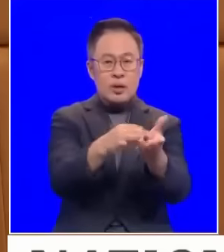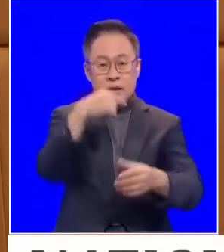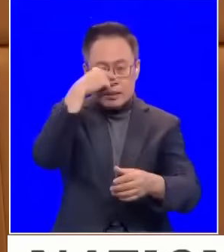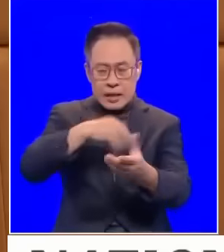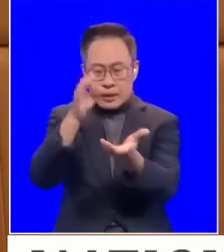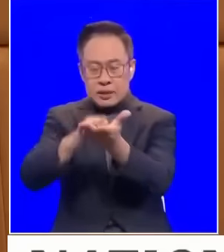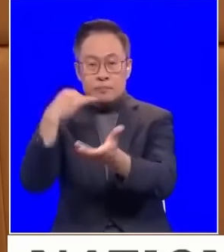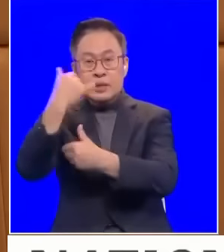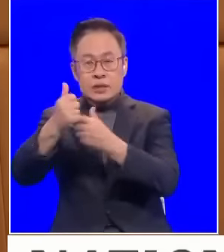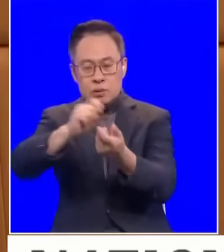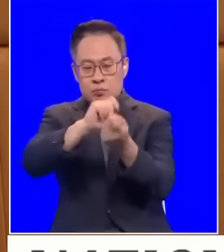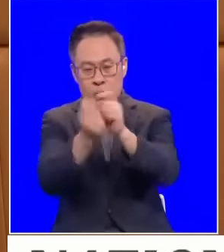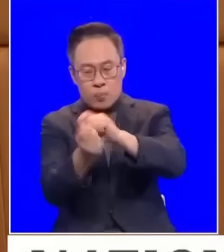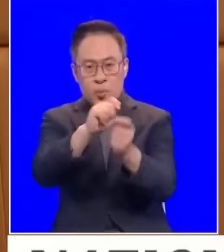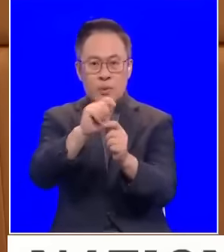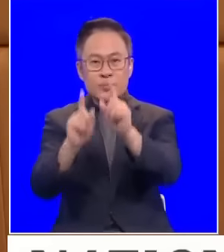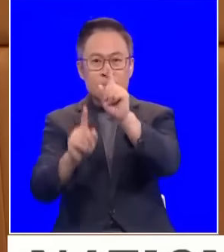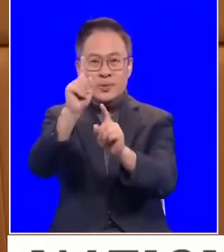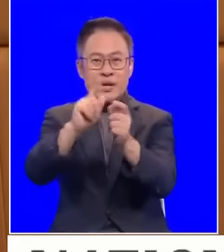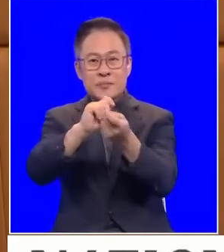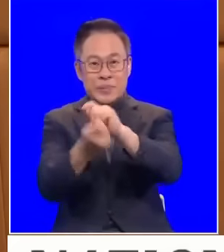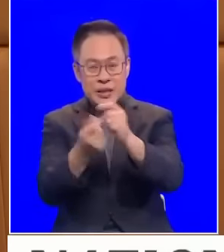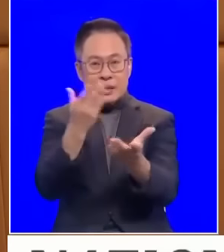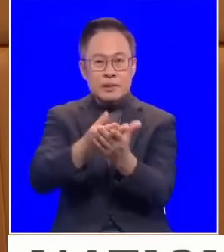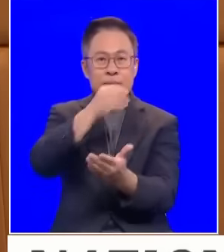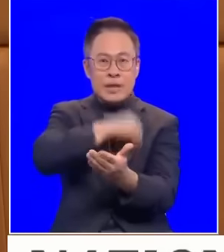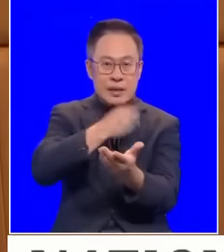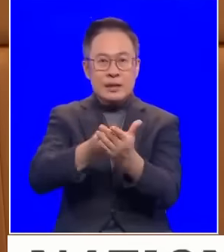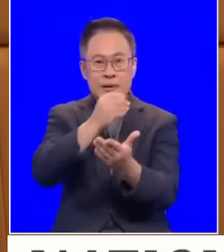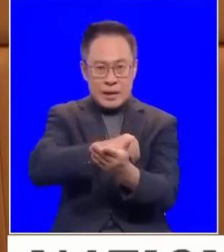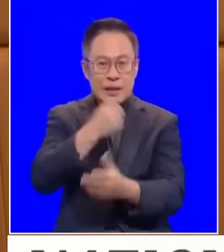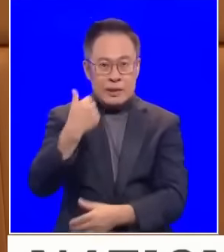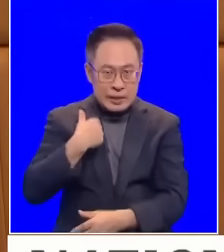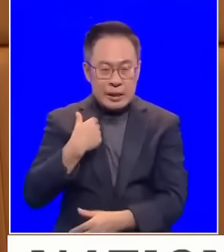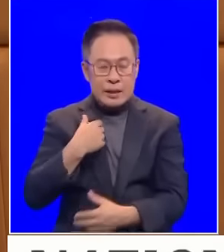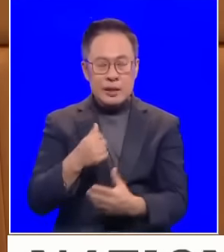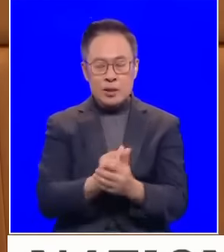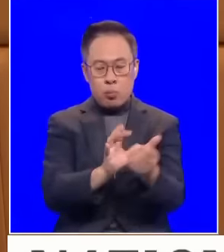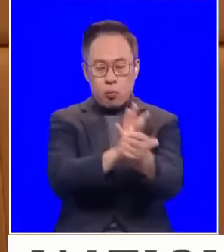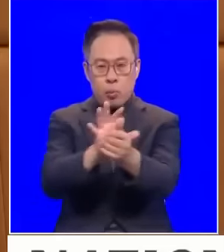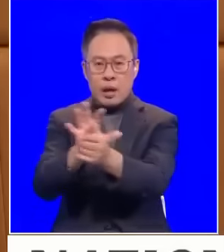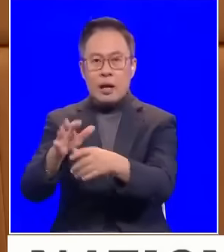เรามีพร้อมตั้งนานแล้วแล้วเราก็ส่งให้สำนักงานตำรวจชาติตรวจสอบข้อเท็